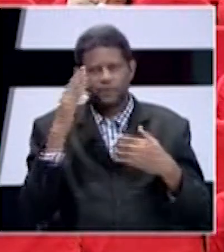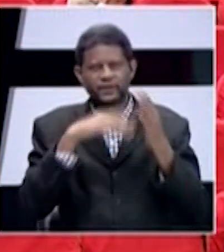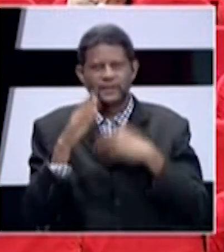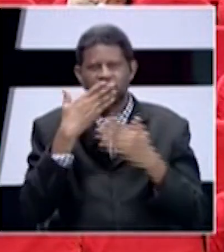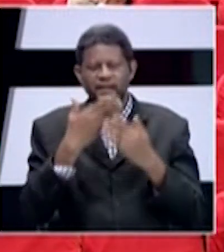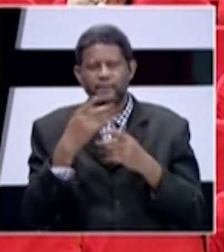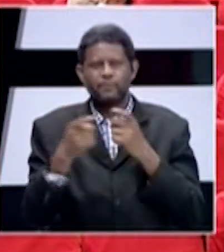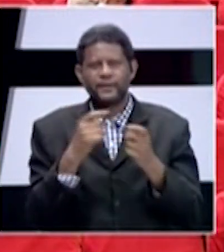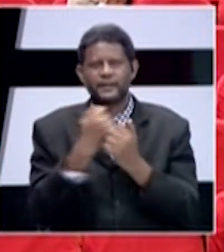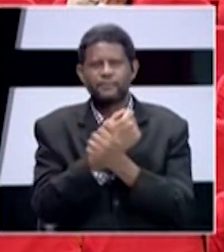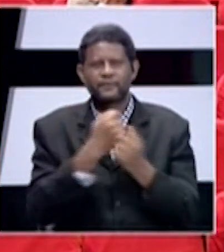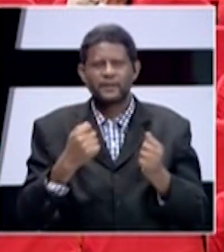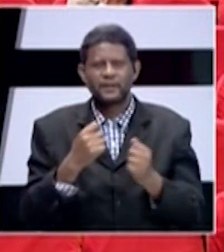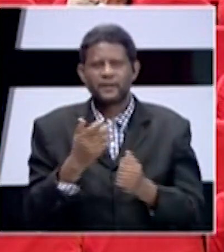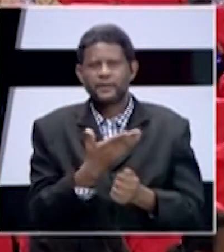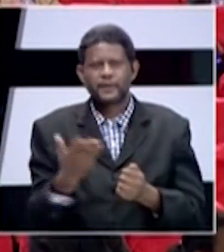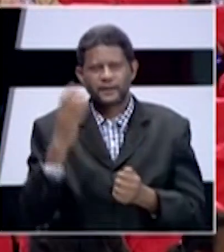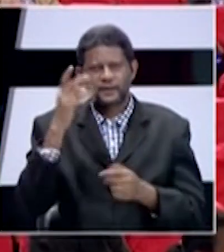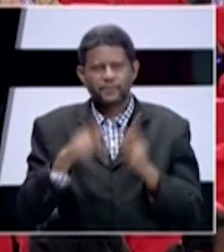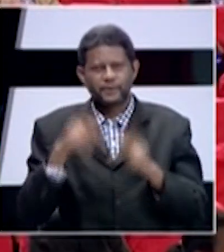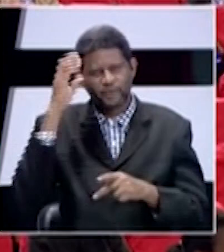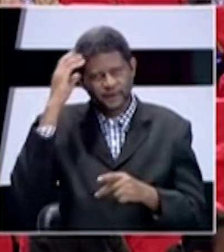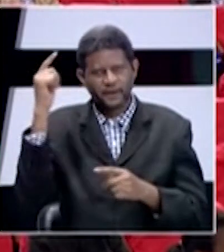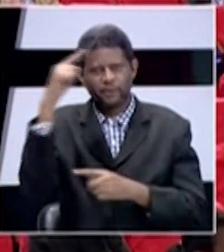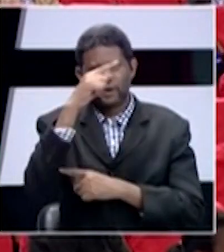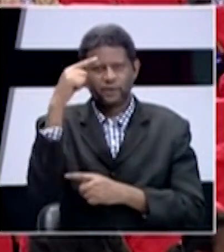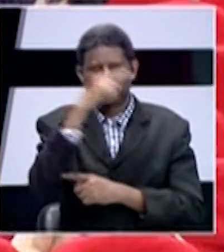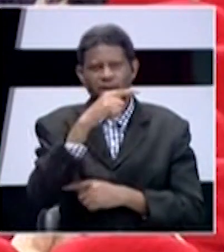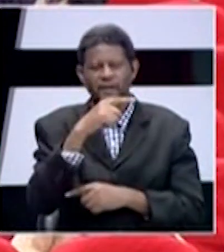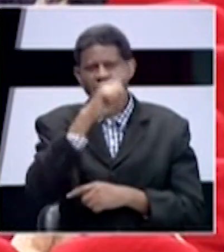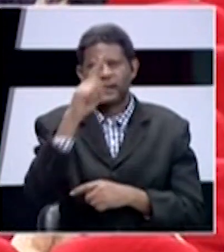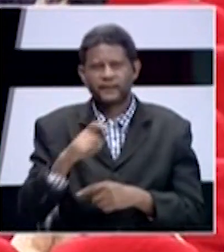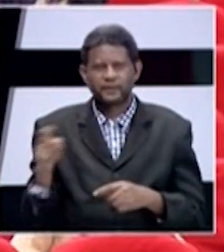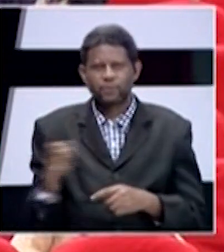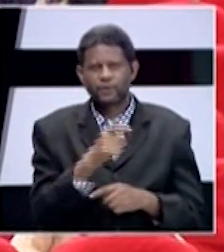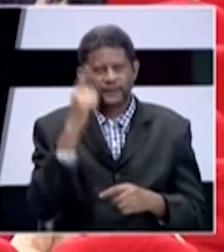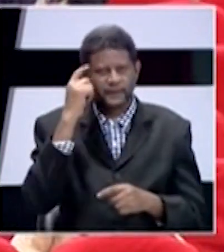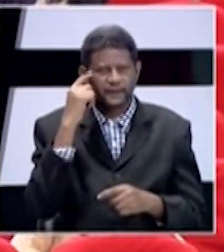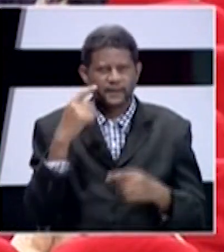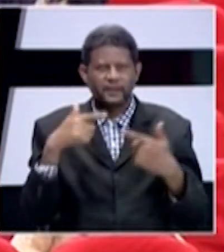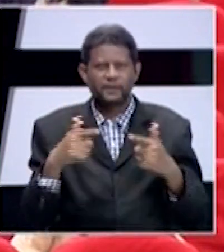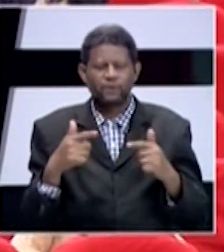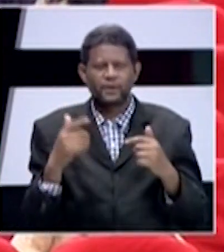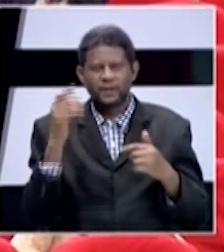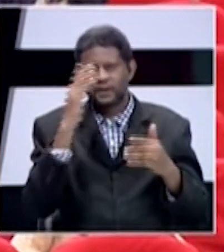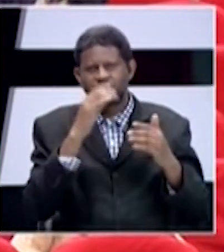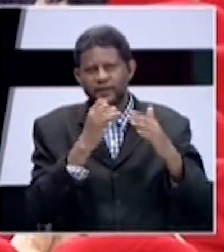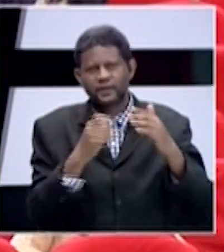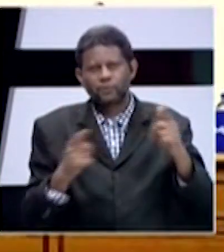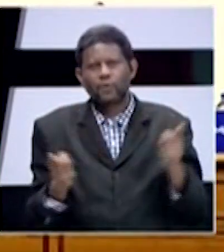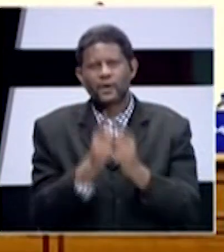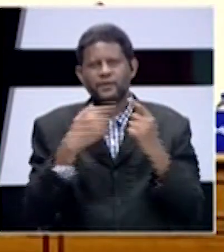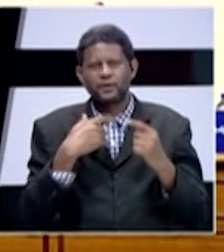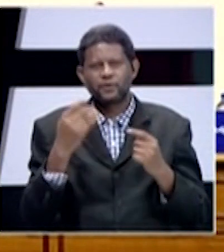ሰናይ ምምሕዳር ንምፍታሕን ንብረት ህዝብን መንግስትን ኣብ መዓልኡ ክውዕልን ሓተቲ ብምዃን ትግራይ ዝገጥምዋ ዘለዉ ፅዕንቶታት